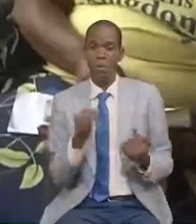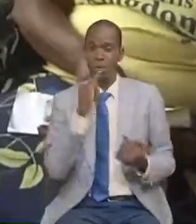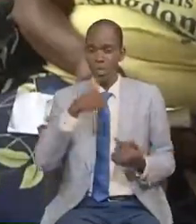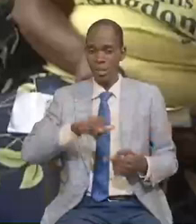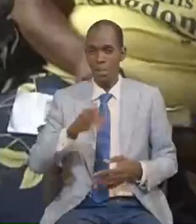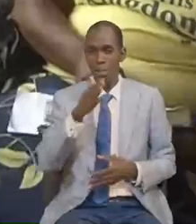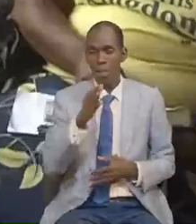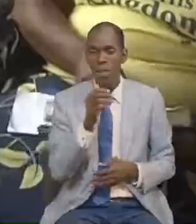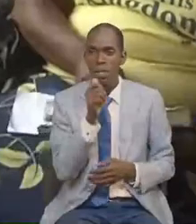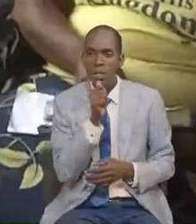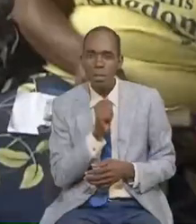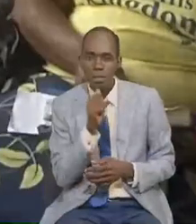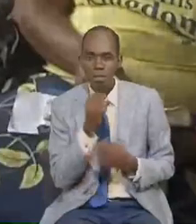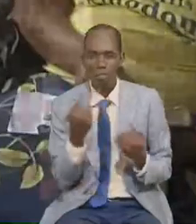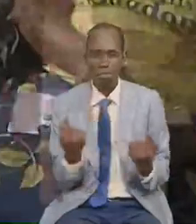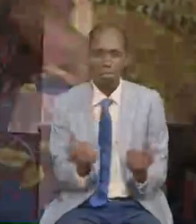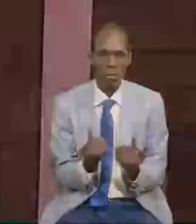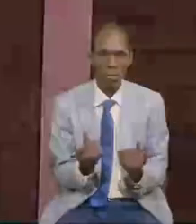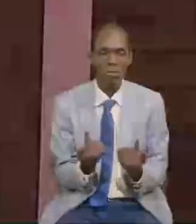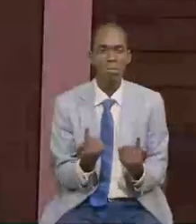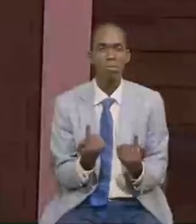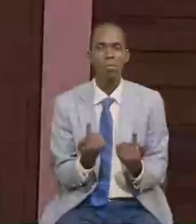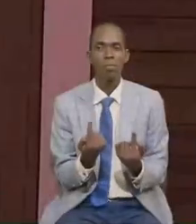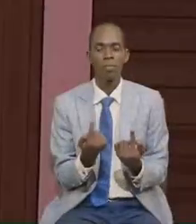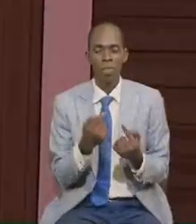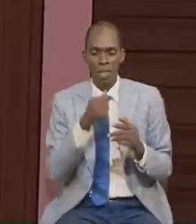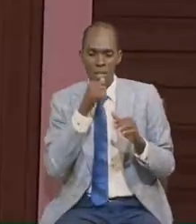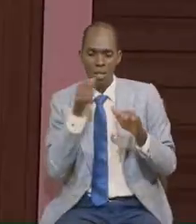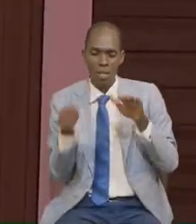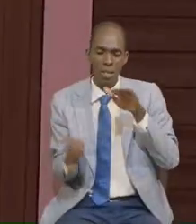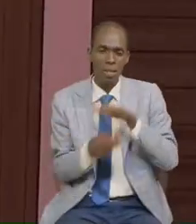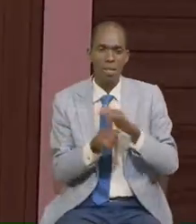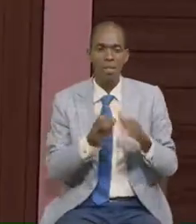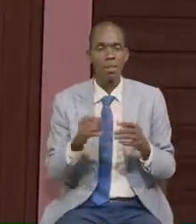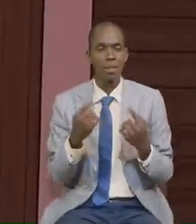une équité secrète iniquité cachée